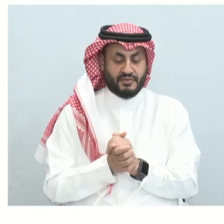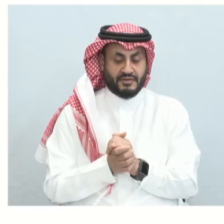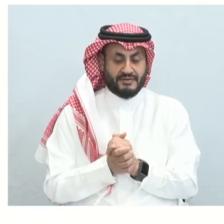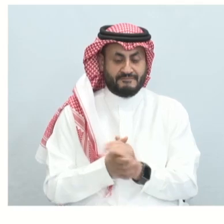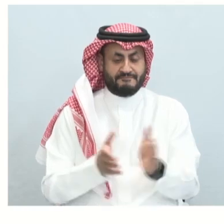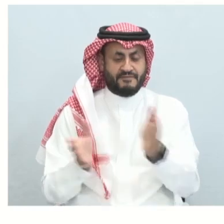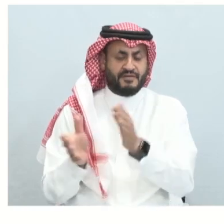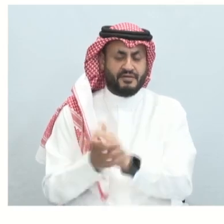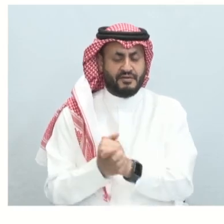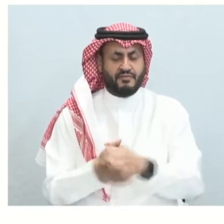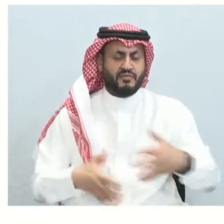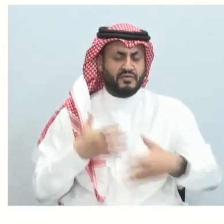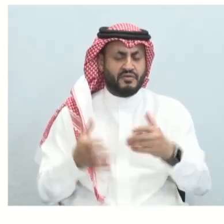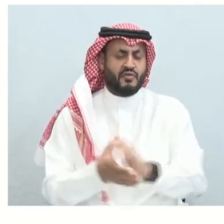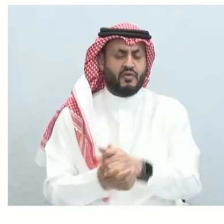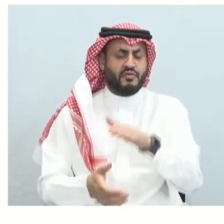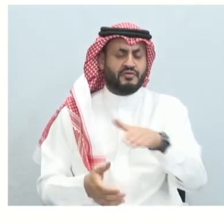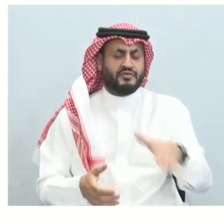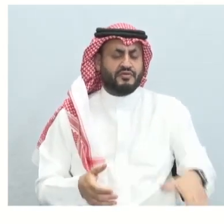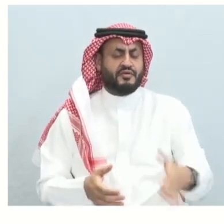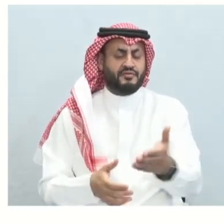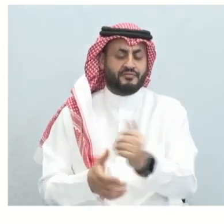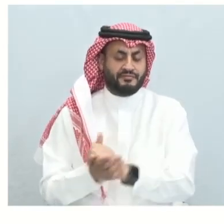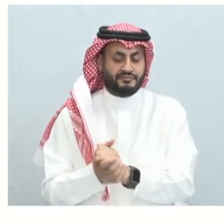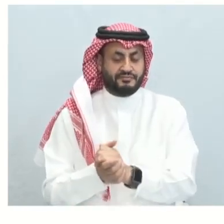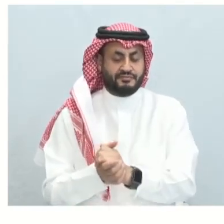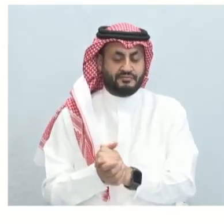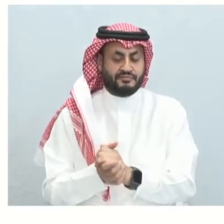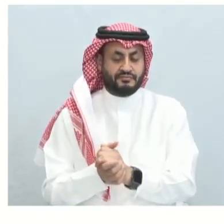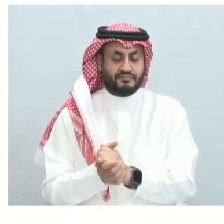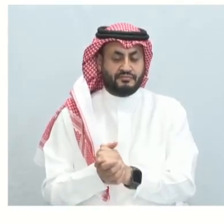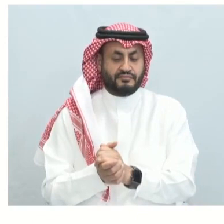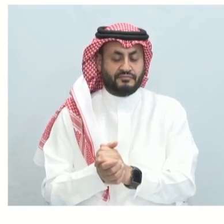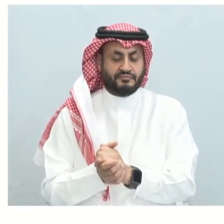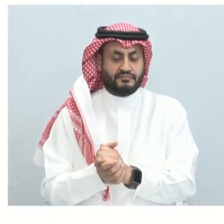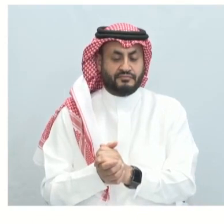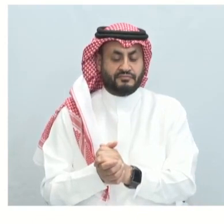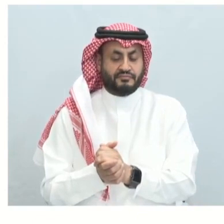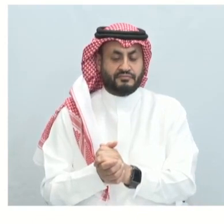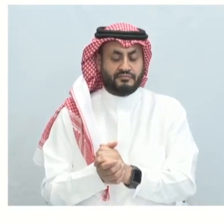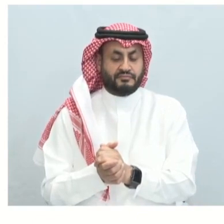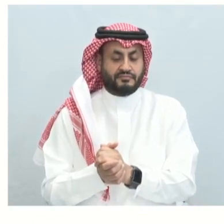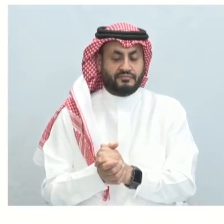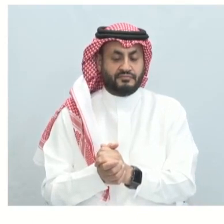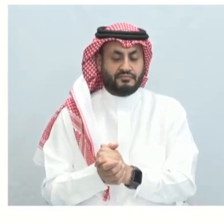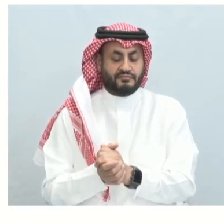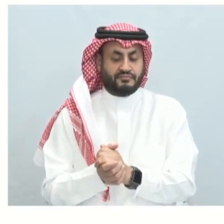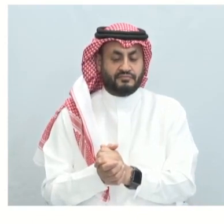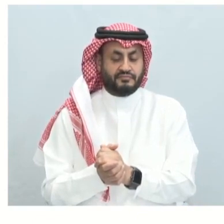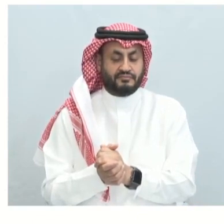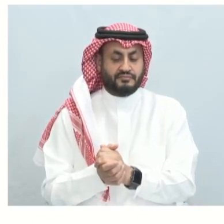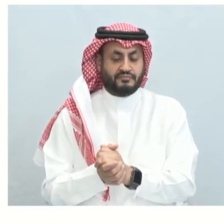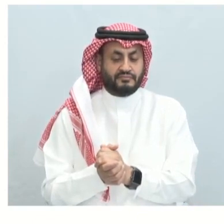وايضا من مزاحه صلى الله عليه وسلم ومن هذه الاخبار ممازحه للصغار